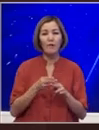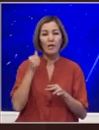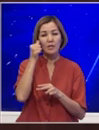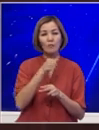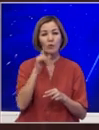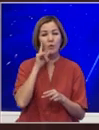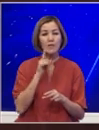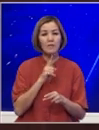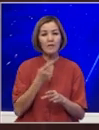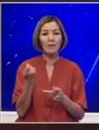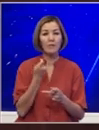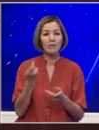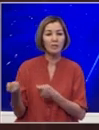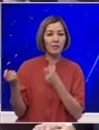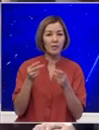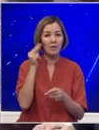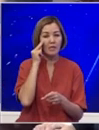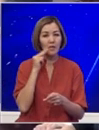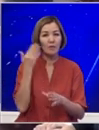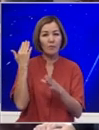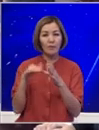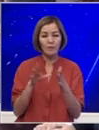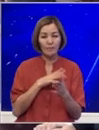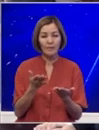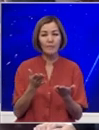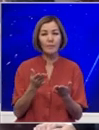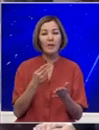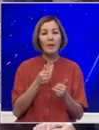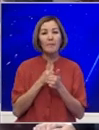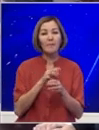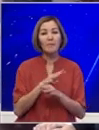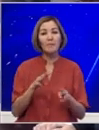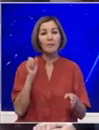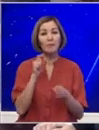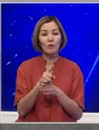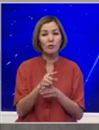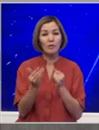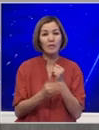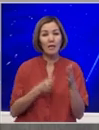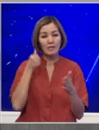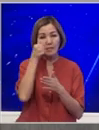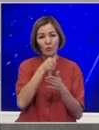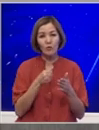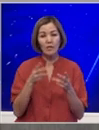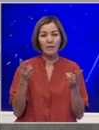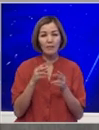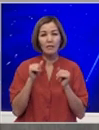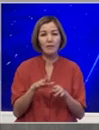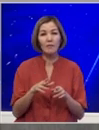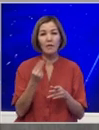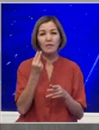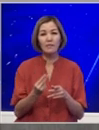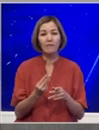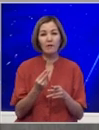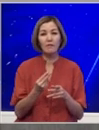казахстанскую пшеницу начали поставлять в Китайскую Народную Республику. Премьер-министр поручил до конца года принять необходимые меры по